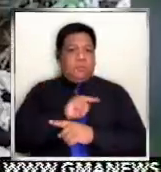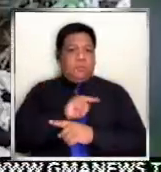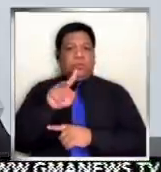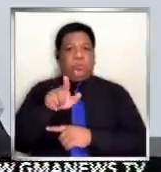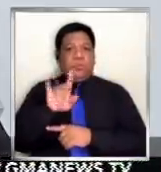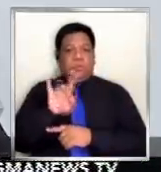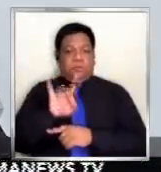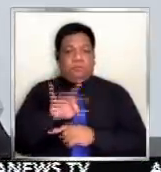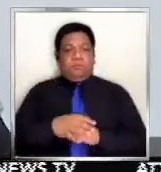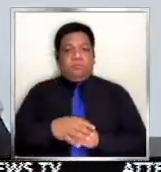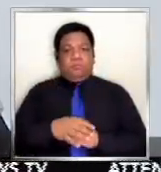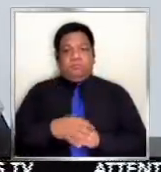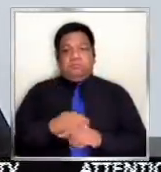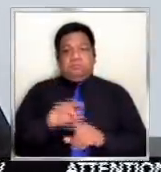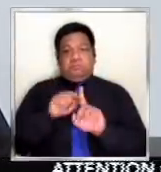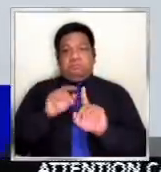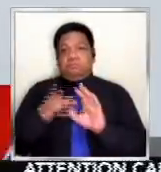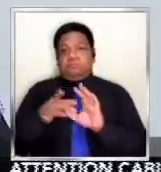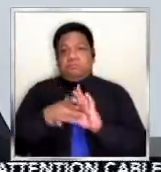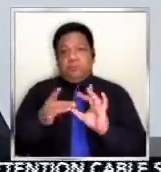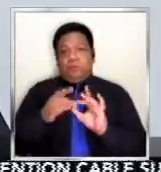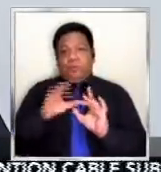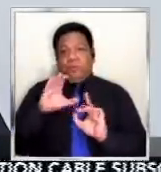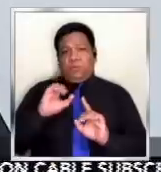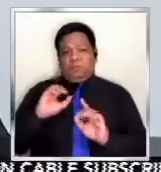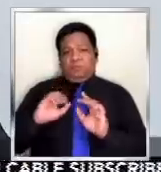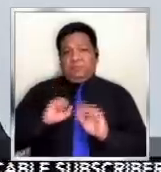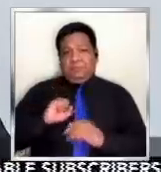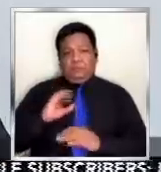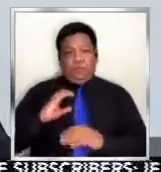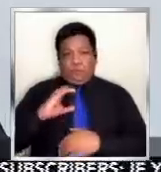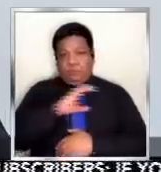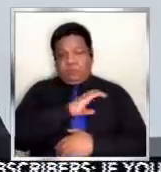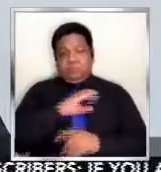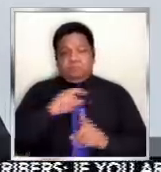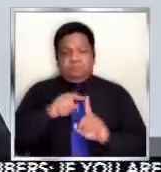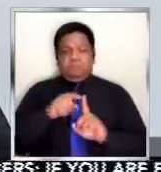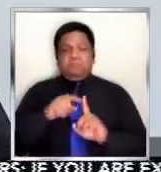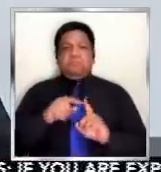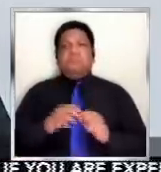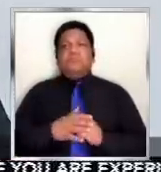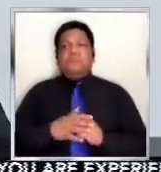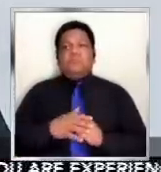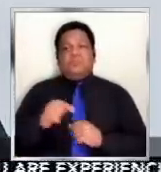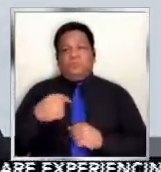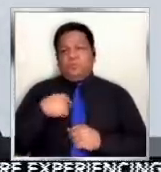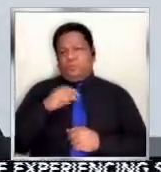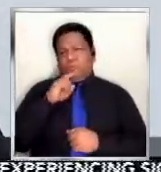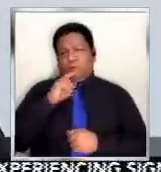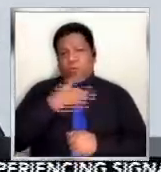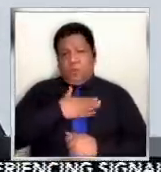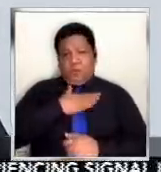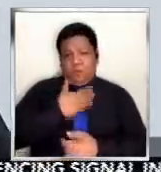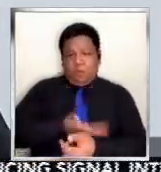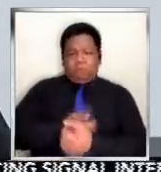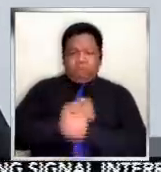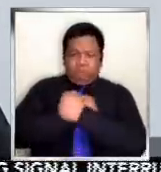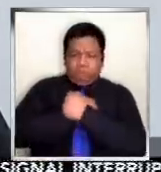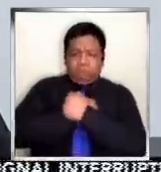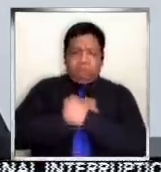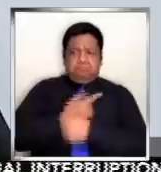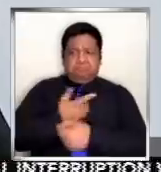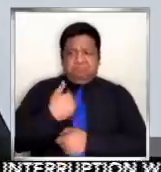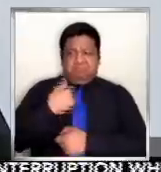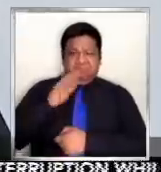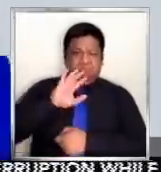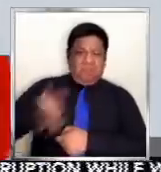anak. Hindi ko siya kailanman ikahihiya o ikatatawa. Ako